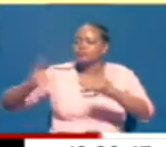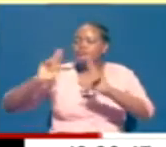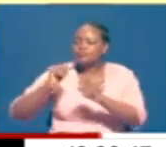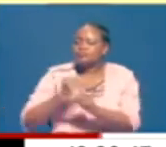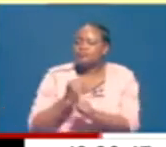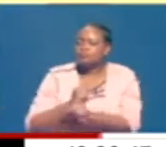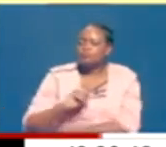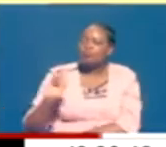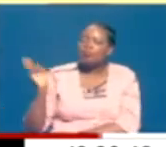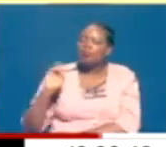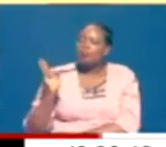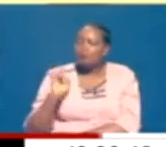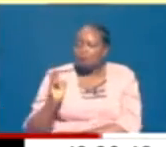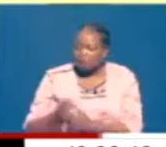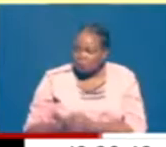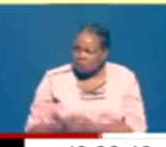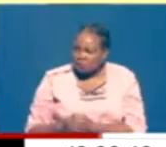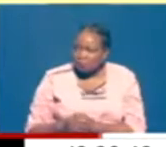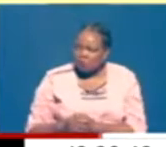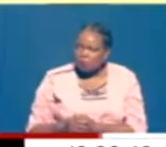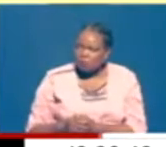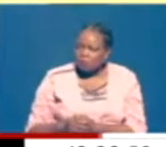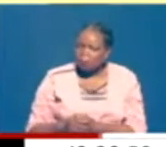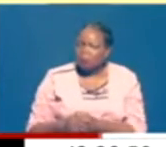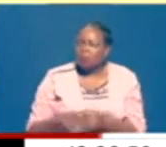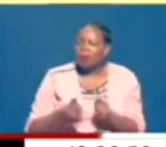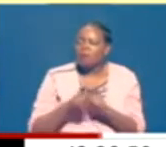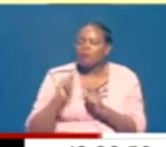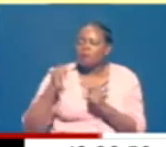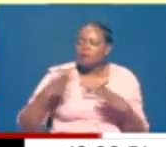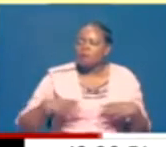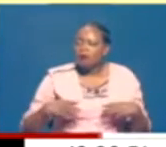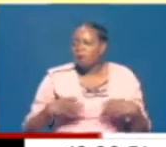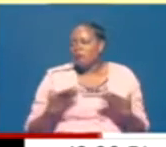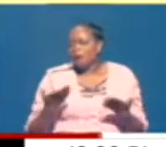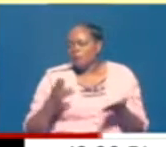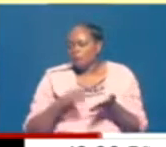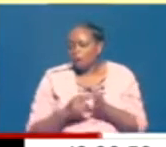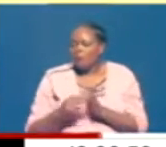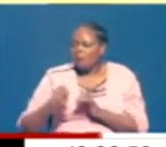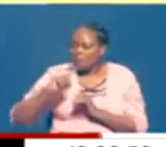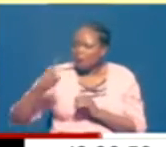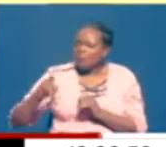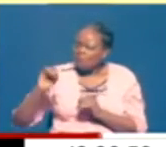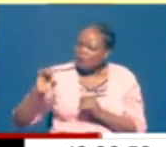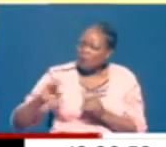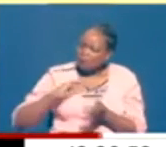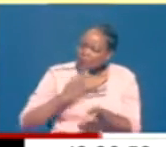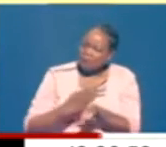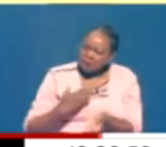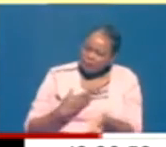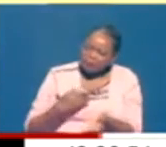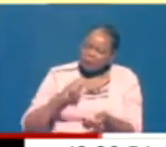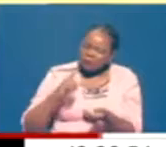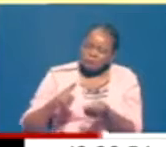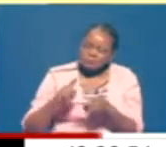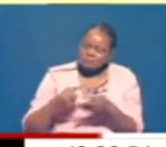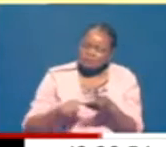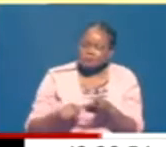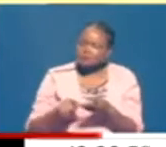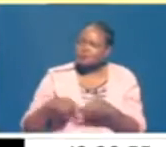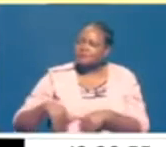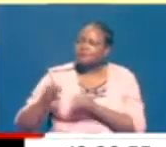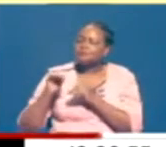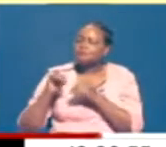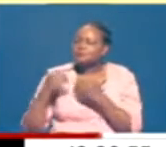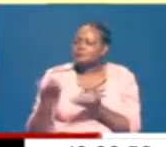ya kutupeleka sisi kama wana Kenya kwa referendum. So kulikuwa na hiyo swali, IBC kweli wana hiyo uwezo kulingana na jinsi